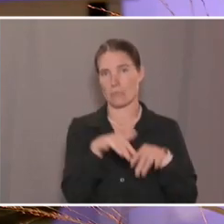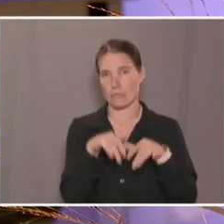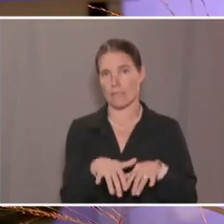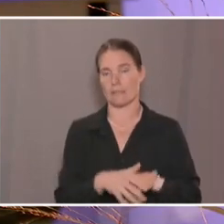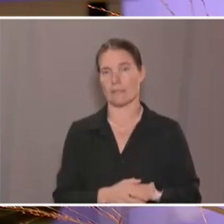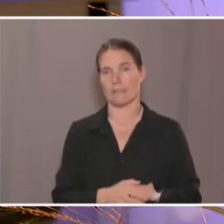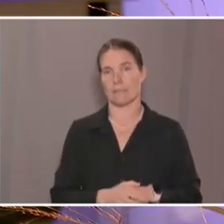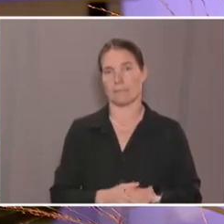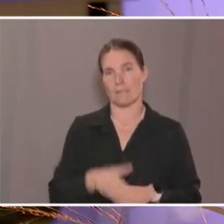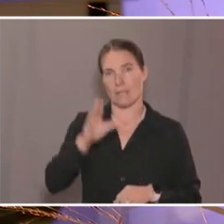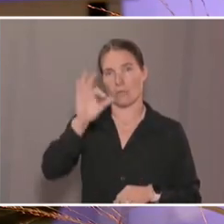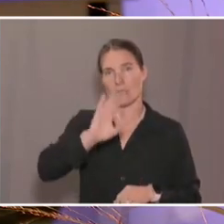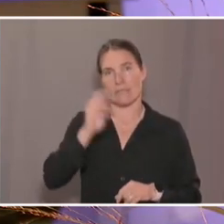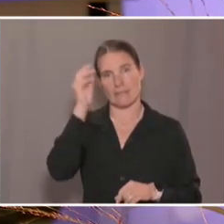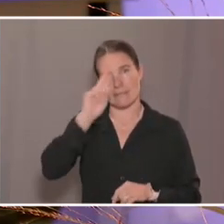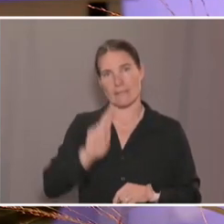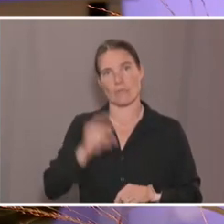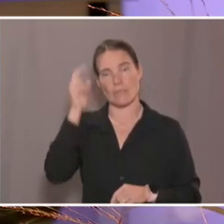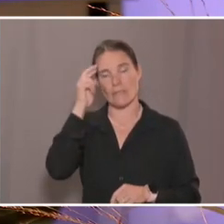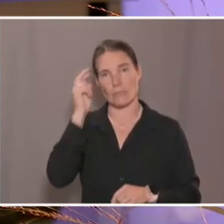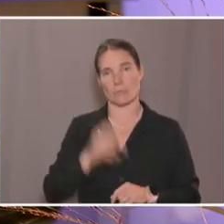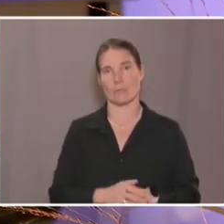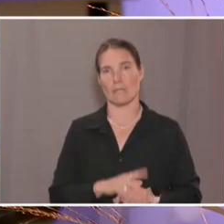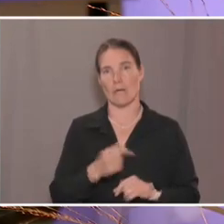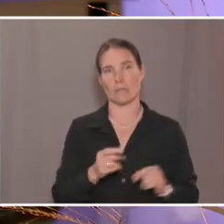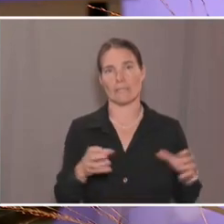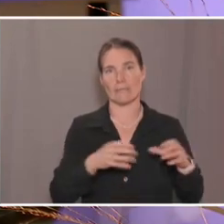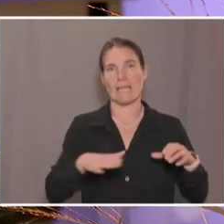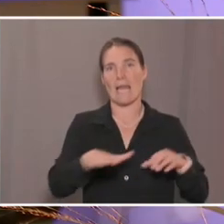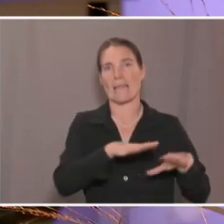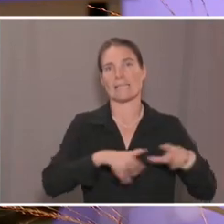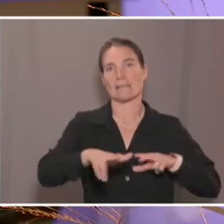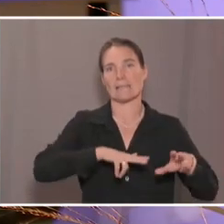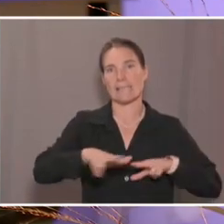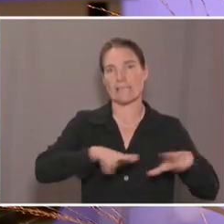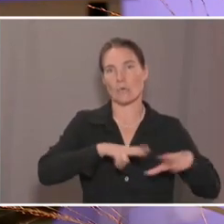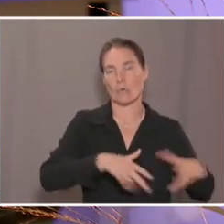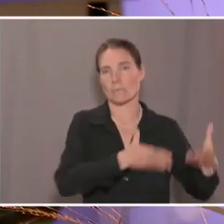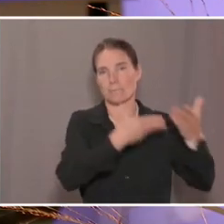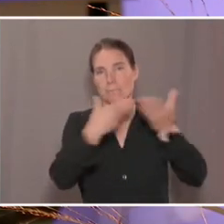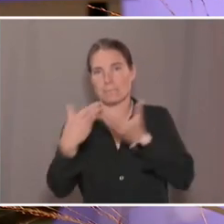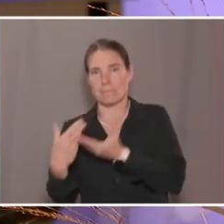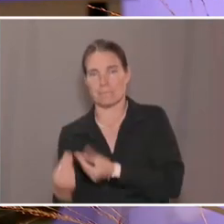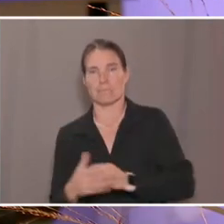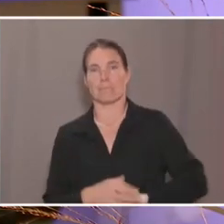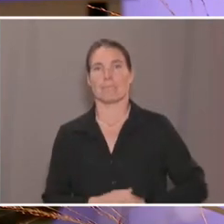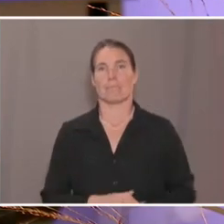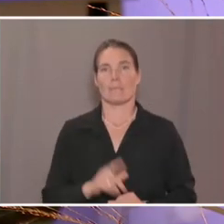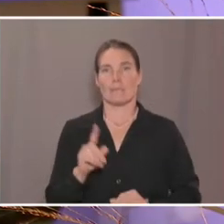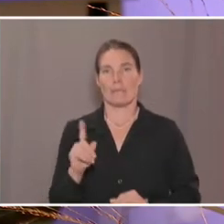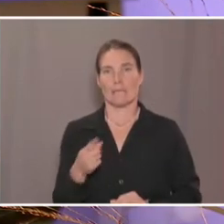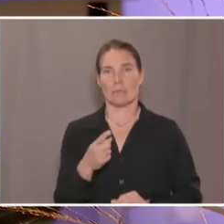der Europa-Universität Flensburg. Das überbringe ich auch im Namen der gesamten Landesregierung. Eigentlich muss man das, glaube ich, jetzt auch nochmal mit